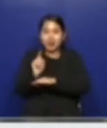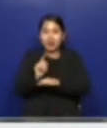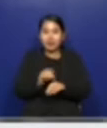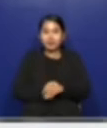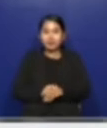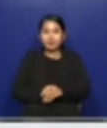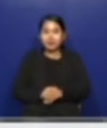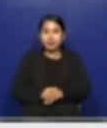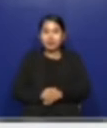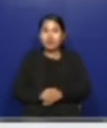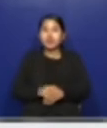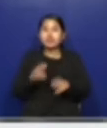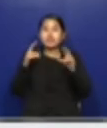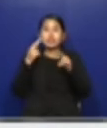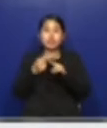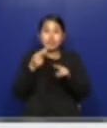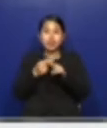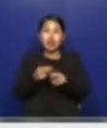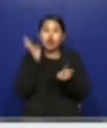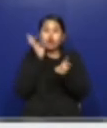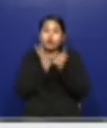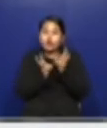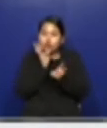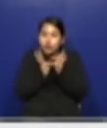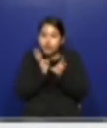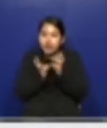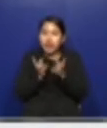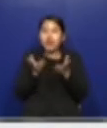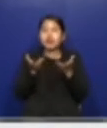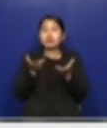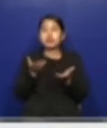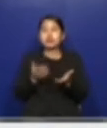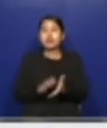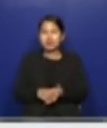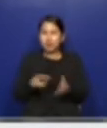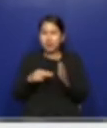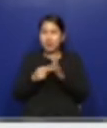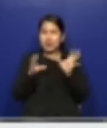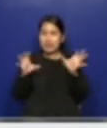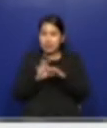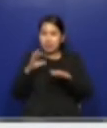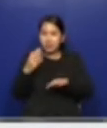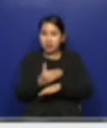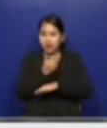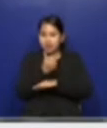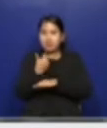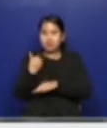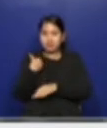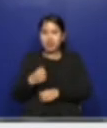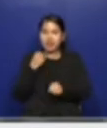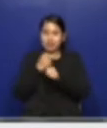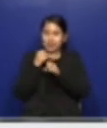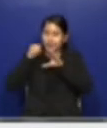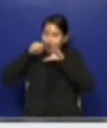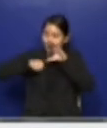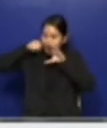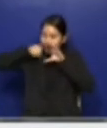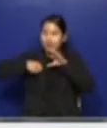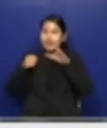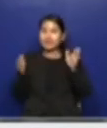หรือหยดน้ำอันนี้คือการผลิตด้านการเมืองไอ้สร้างภาพยนตร์สั้น